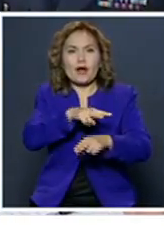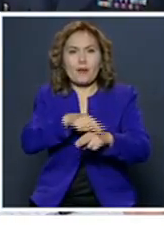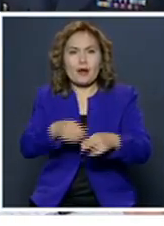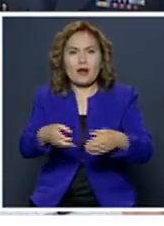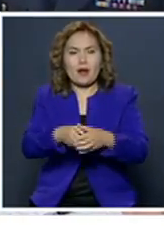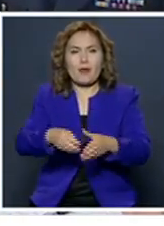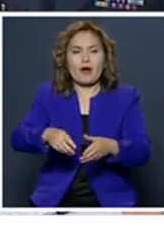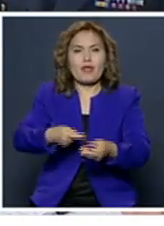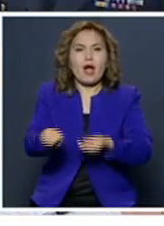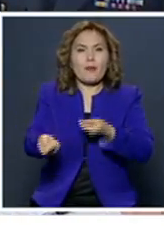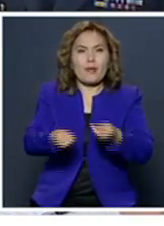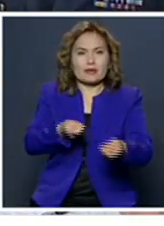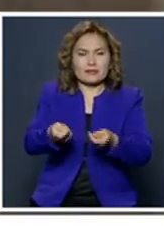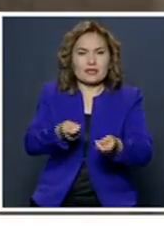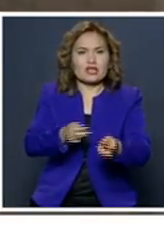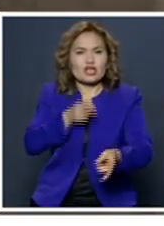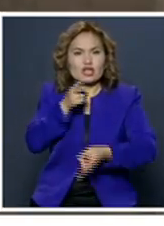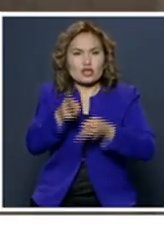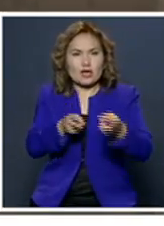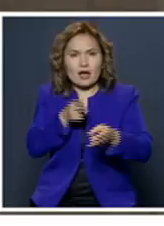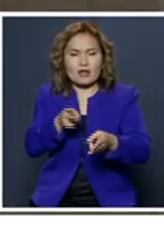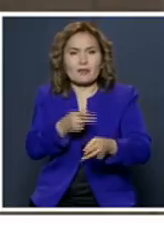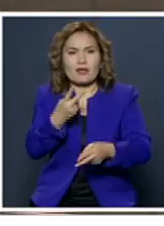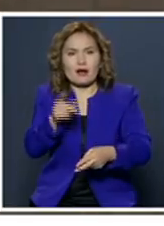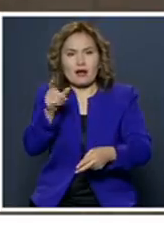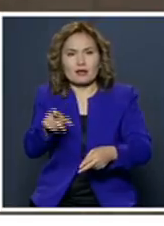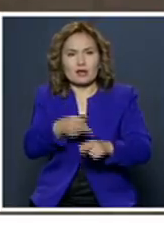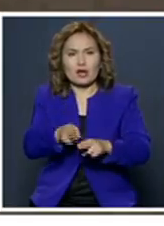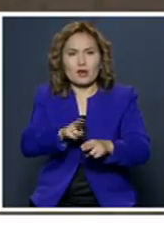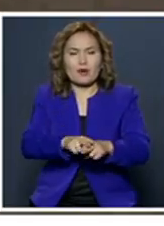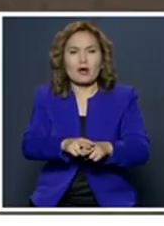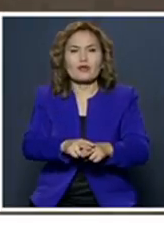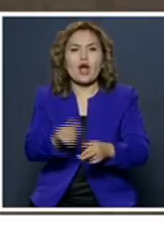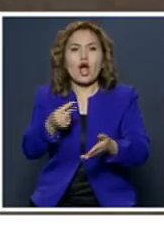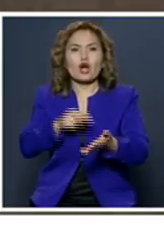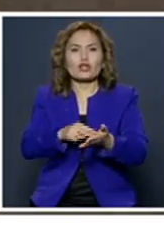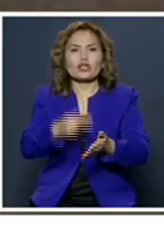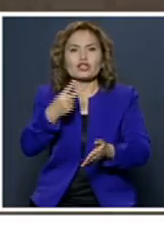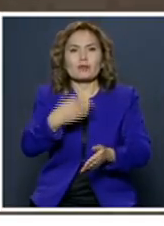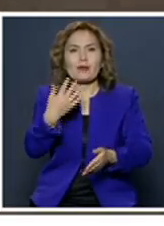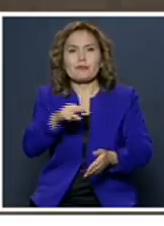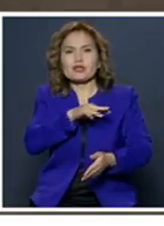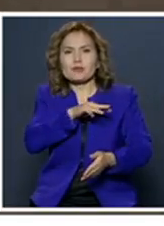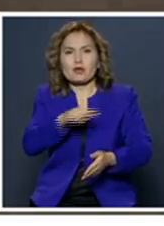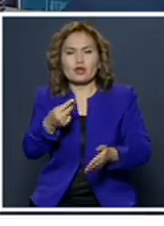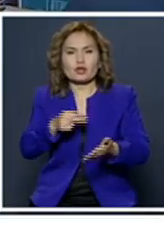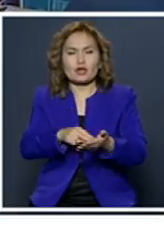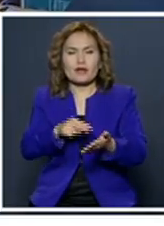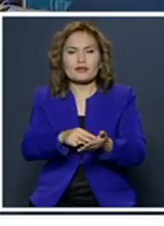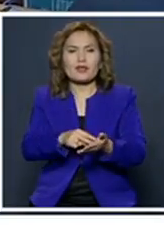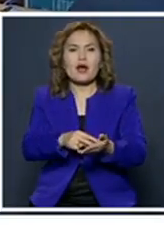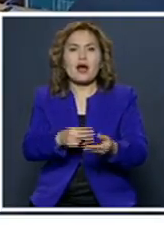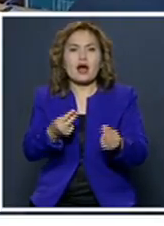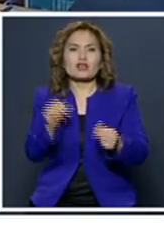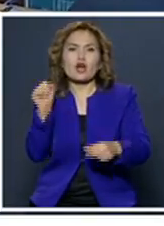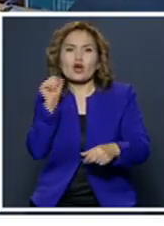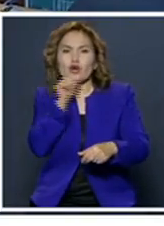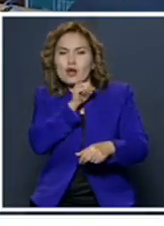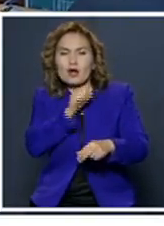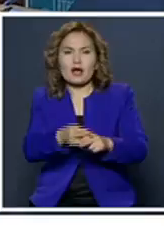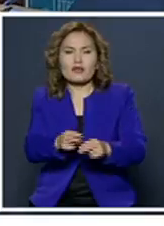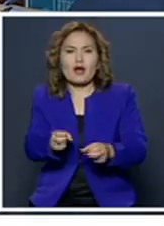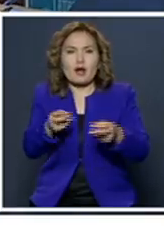бастығына көңілдері толмайтындығын жеткізді. Айтуларынша құны 25 миллион теңгелік мүлкі ұрланған. Қылмыстық істі қарау созылып кеткен